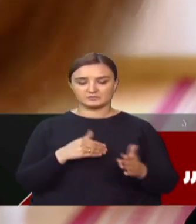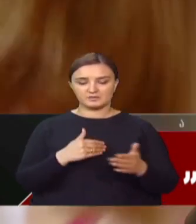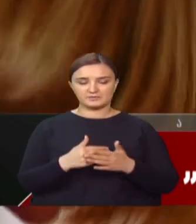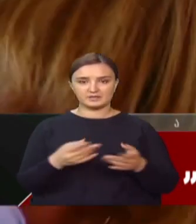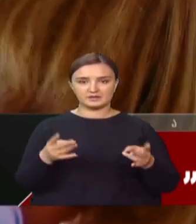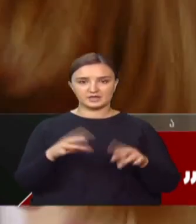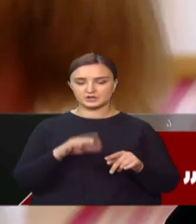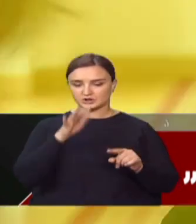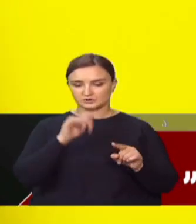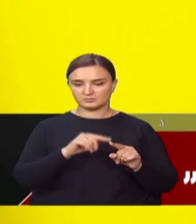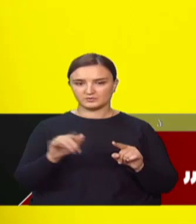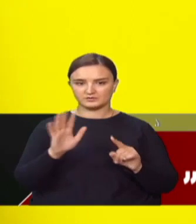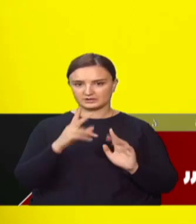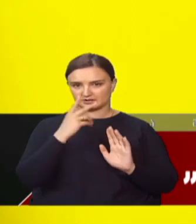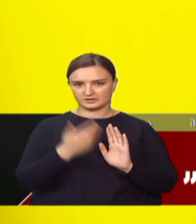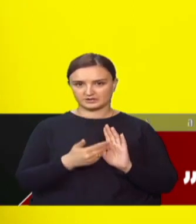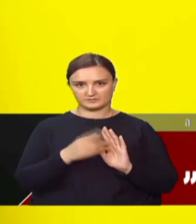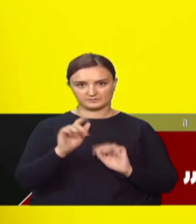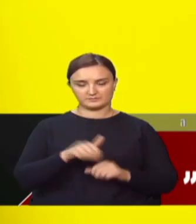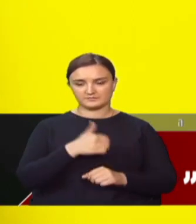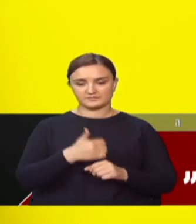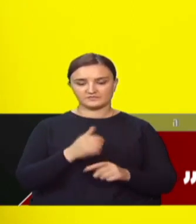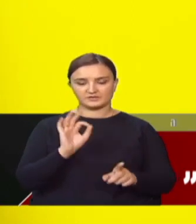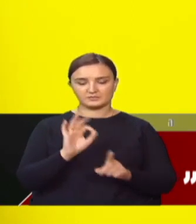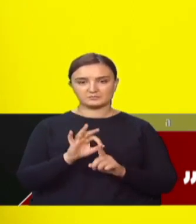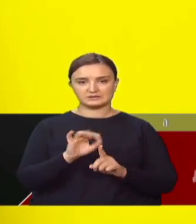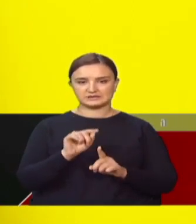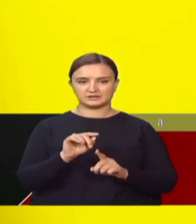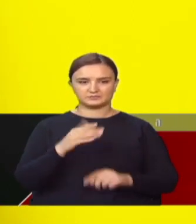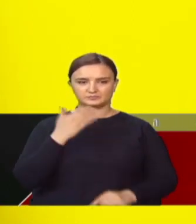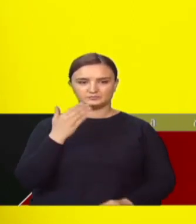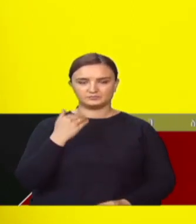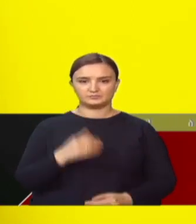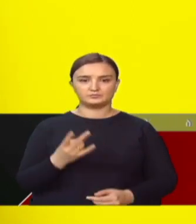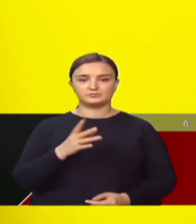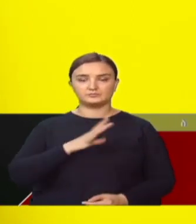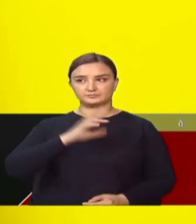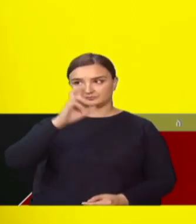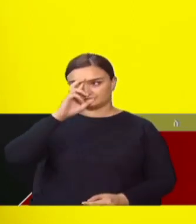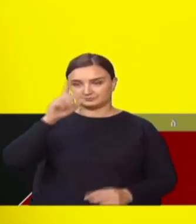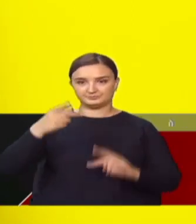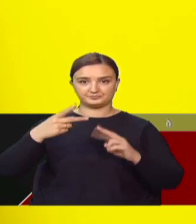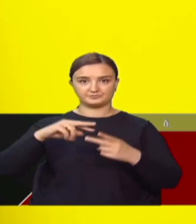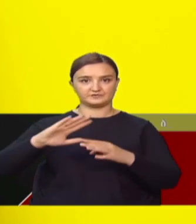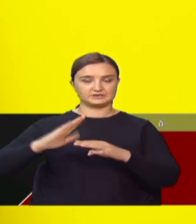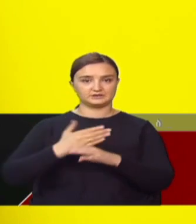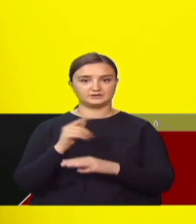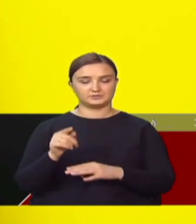პერიოდში გამოიჩენს თავს. Მთავარ მიზანს ეს გაერთიანება არ პასუხობს. Მთავარ მიზანი უნდა იყოს ხელისუფლების ცვლილება,